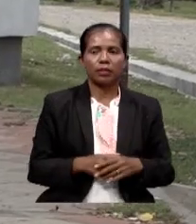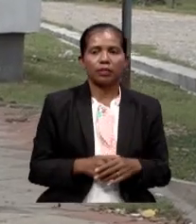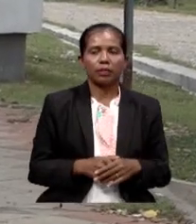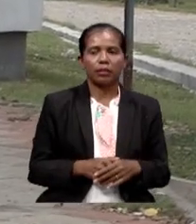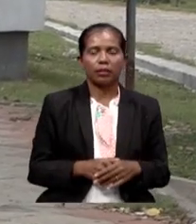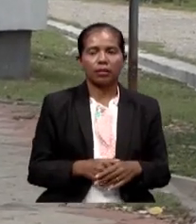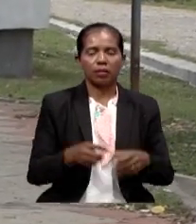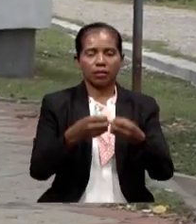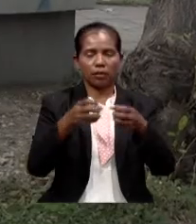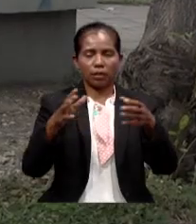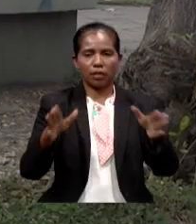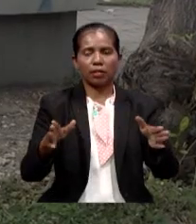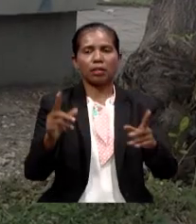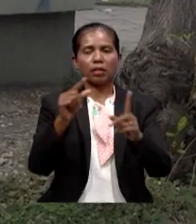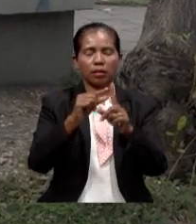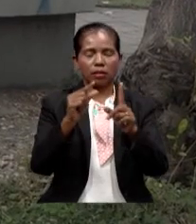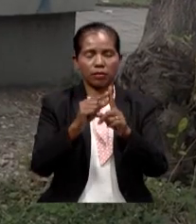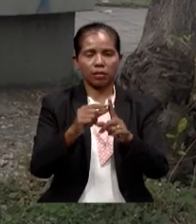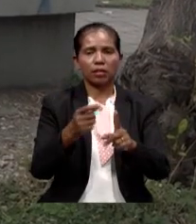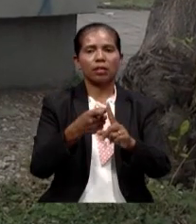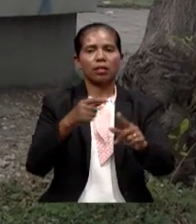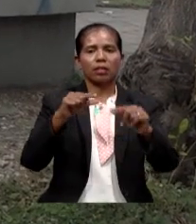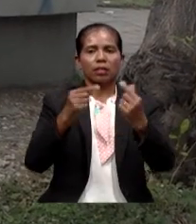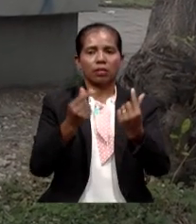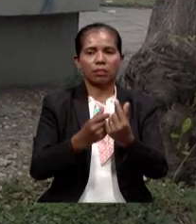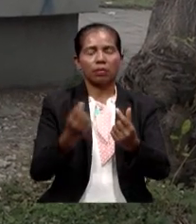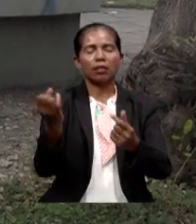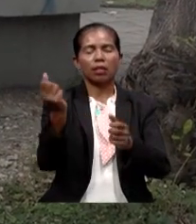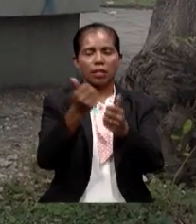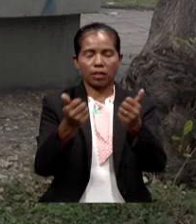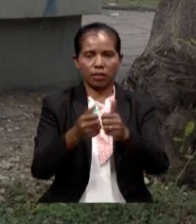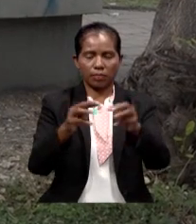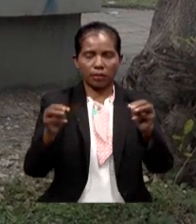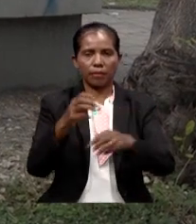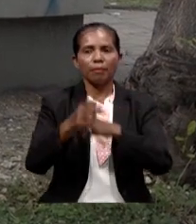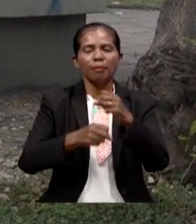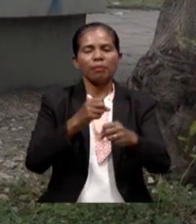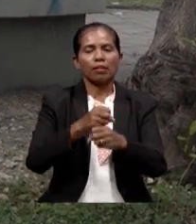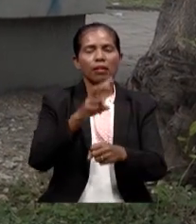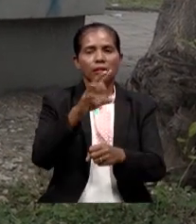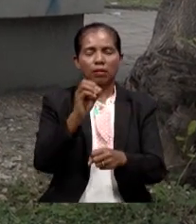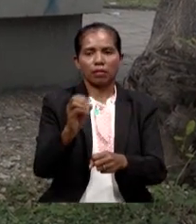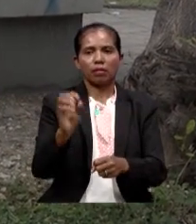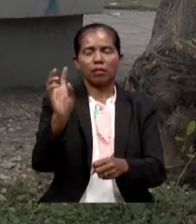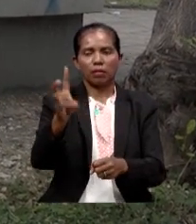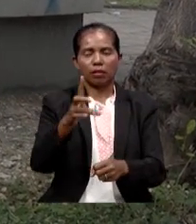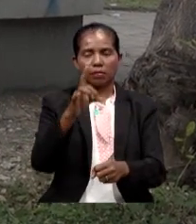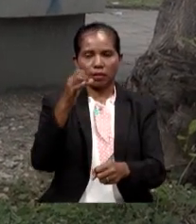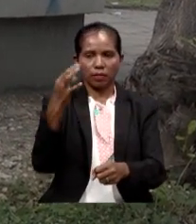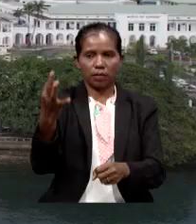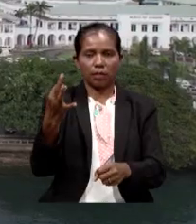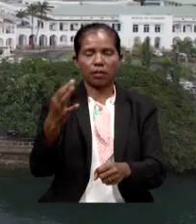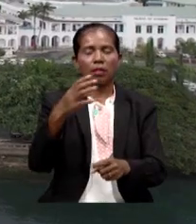Atau halakon pintura liofuan no simbolo husi grupo arte marciais sirakne iha tinan rihun rua sanul resin sia